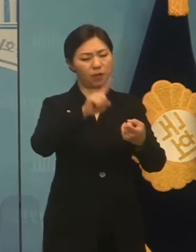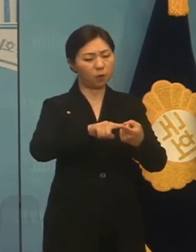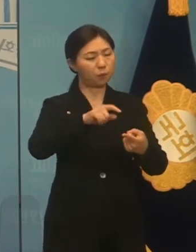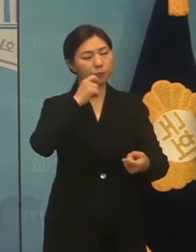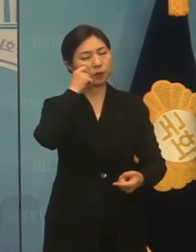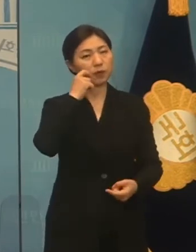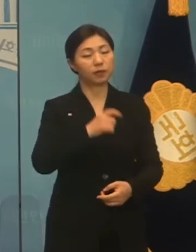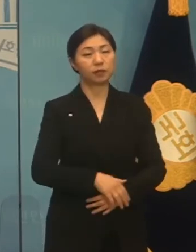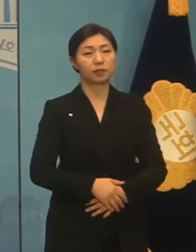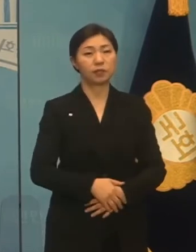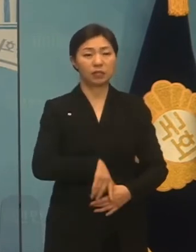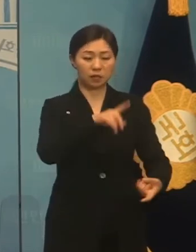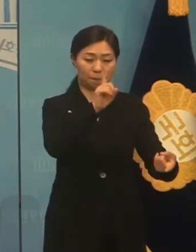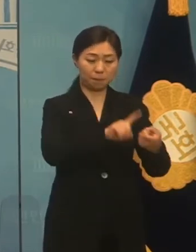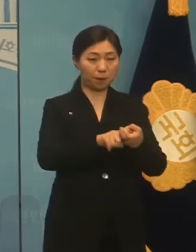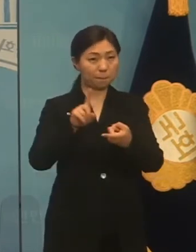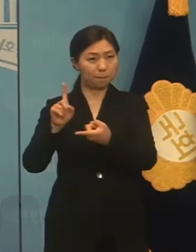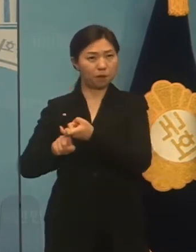계파의 자유로움에